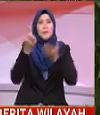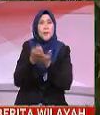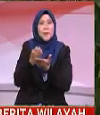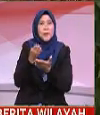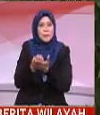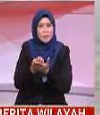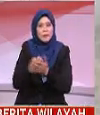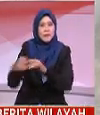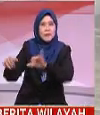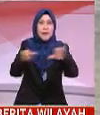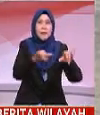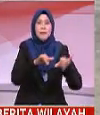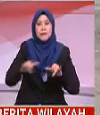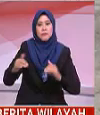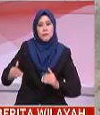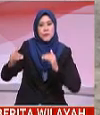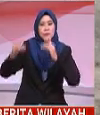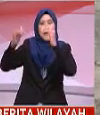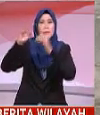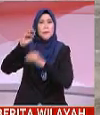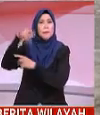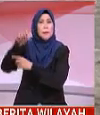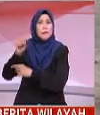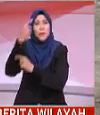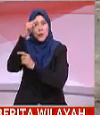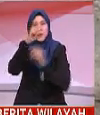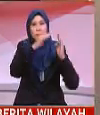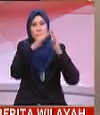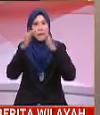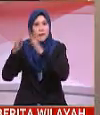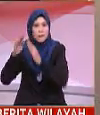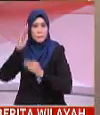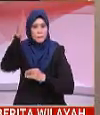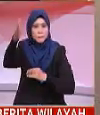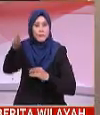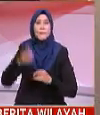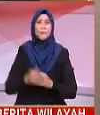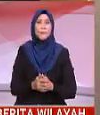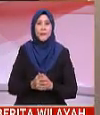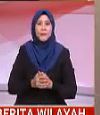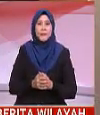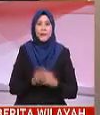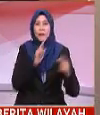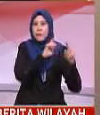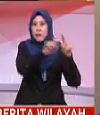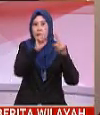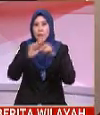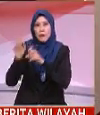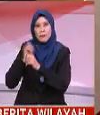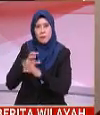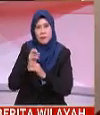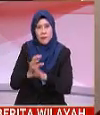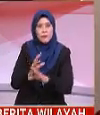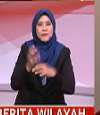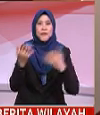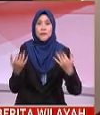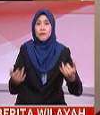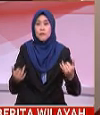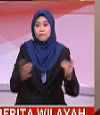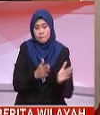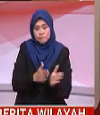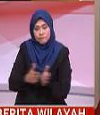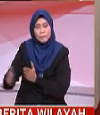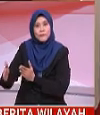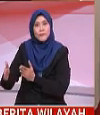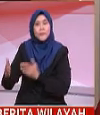sosioekonomi selaras usaha menaik taraf MPS menjadi Majlis Bandaraya kelak. Sebenarnya memang pelbagai inisiatif yang telah dan sedang